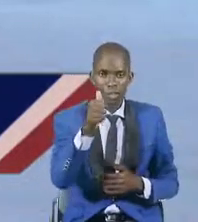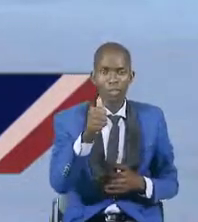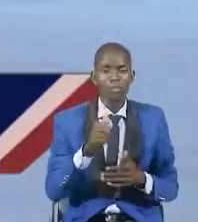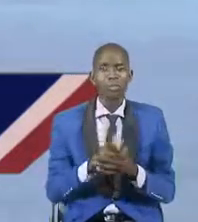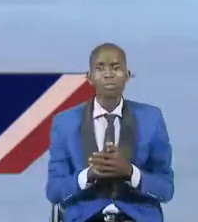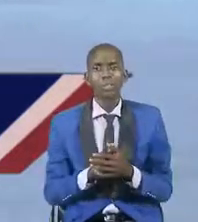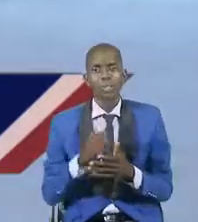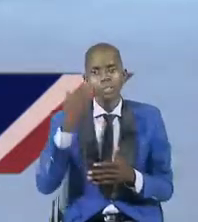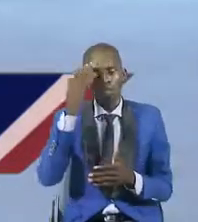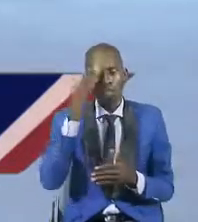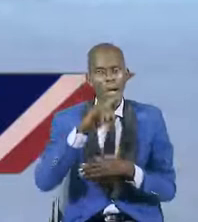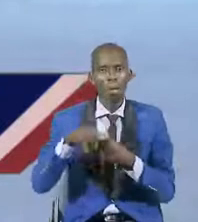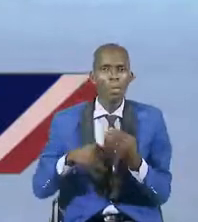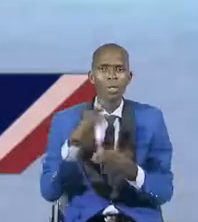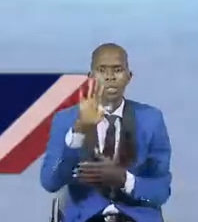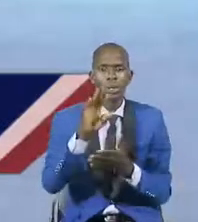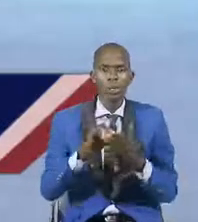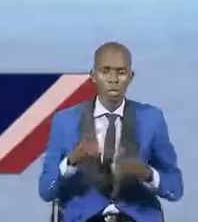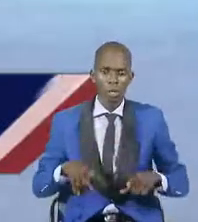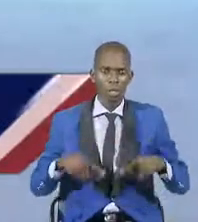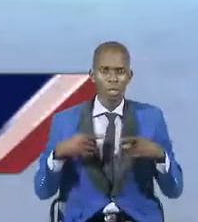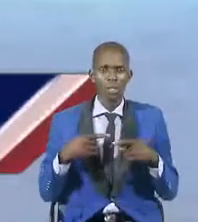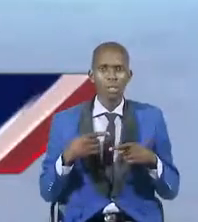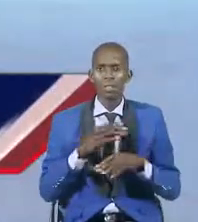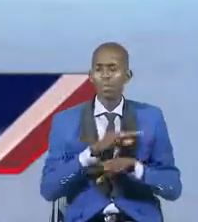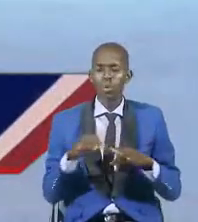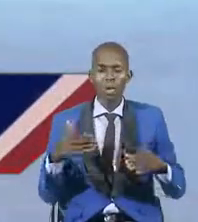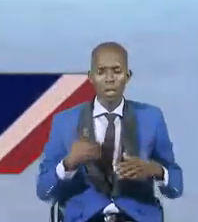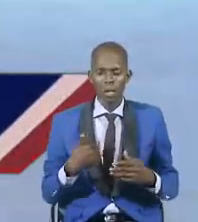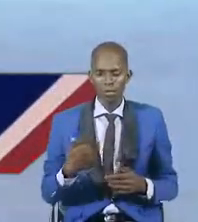la connaissance au sujet de leur vie. Alors